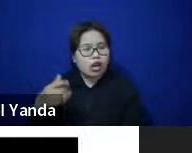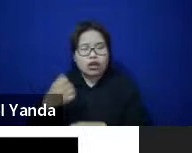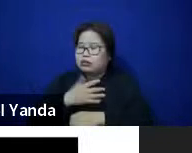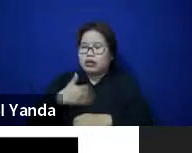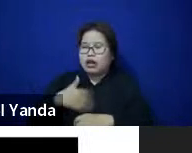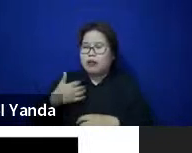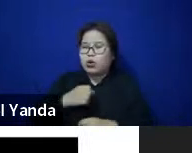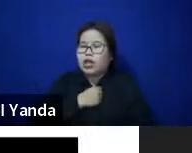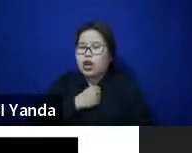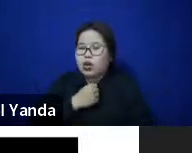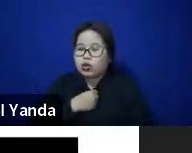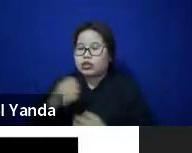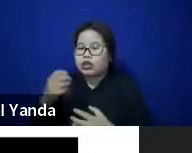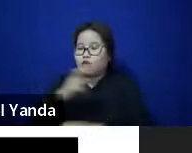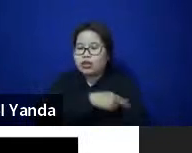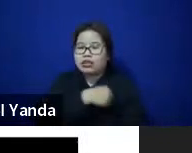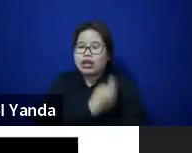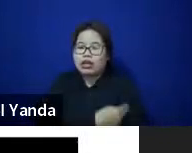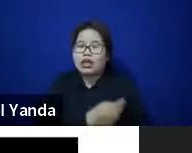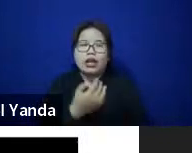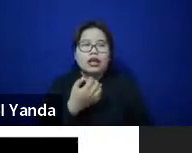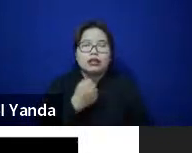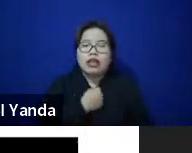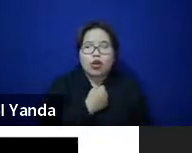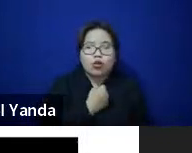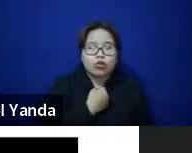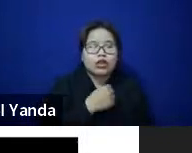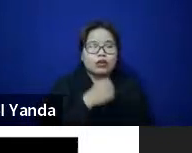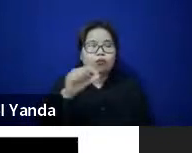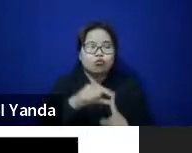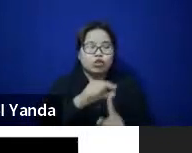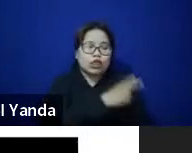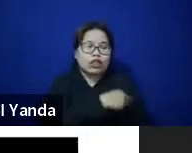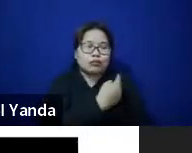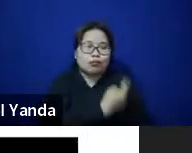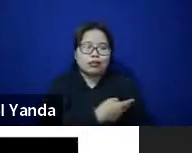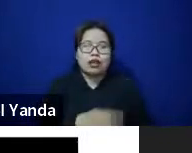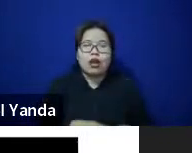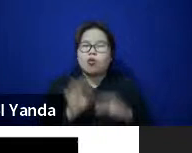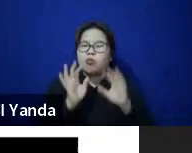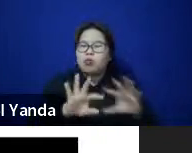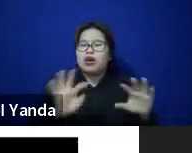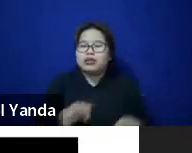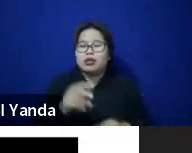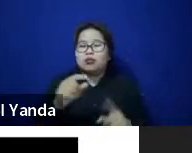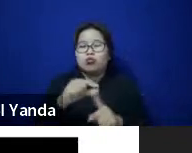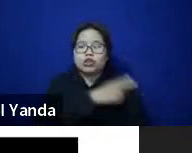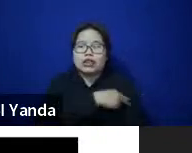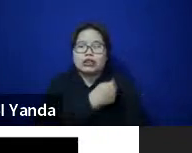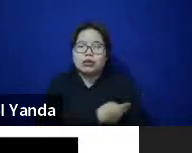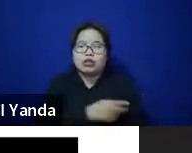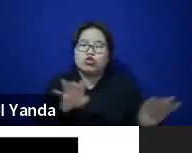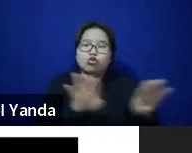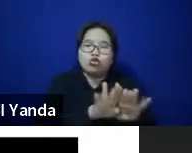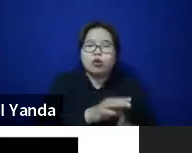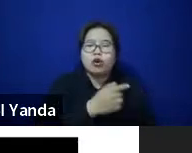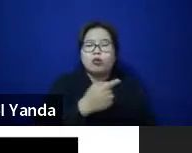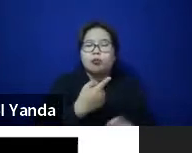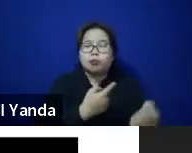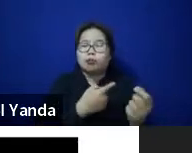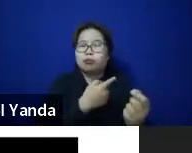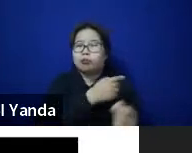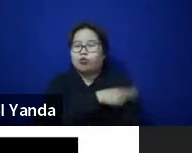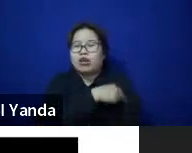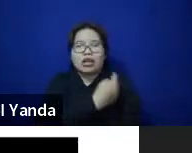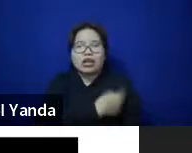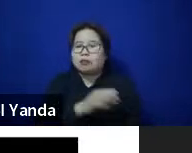sakit, tidak berani ke puskesmas, dan puskesmasnya juga banyak yang tutup, rumah sakit banyak yang tidak menerima pasien dan